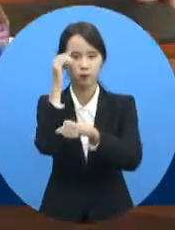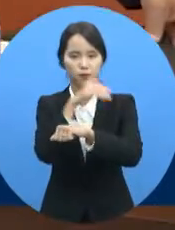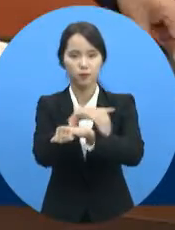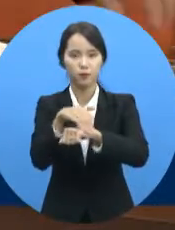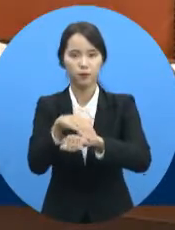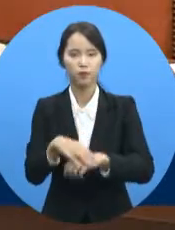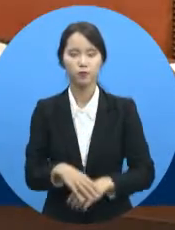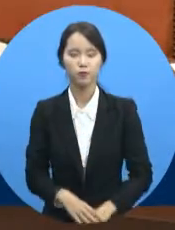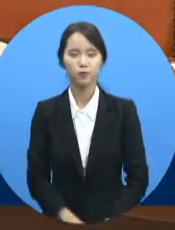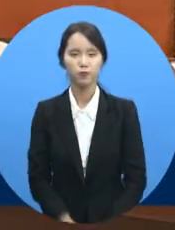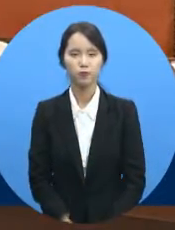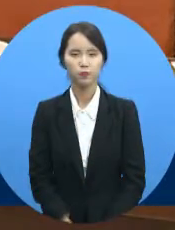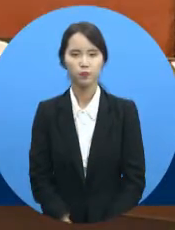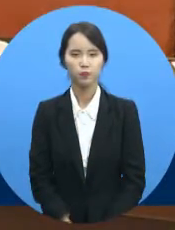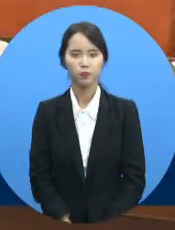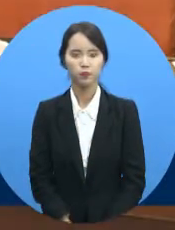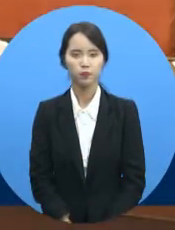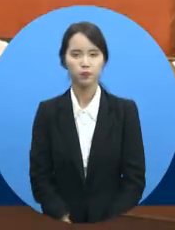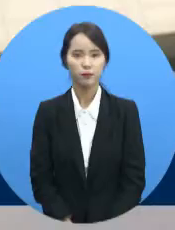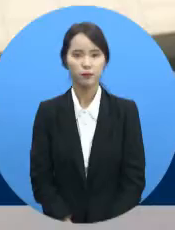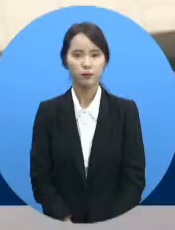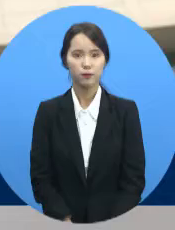도울 계획입니다.